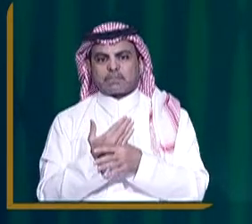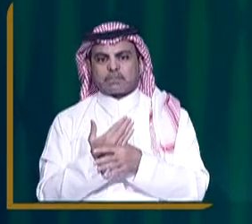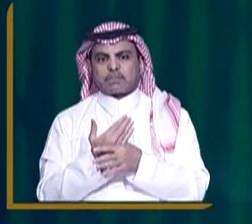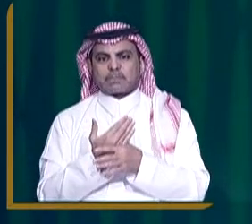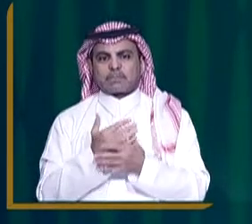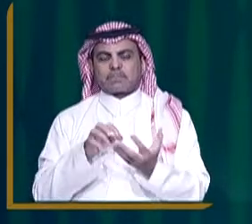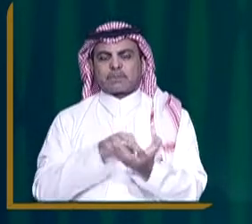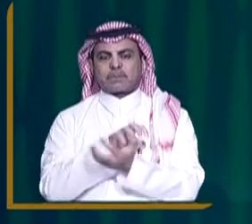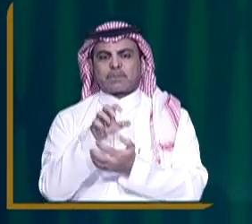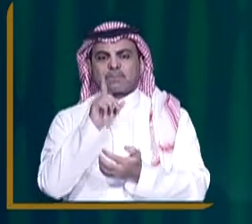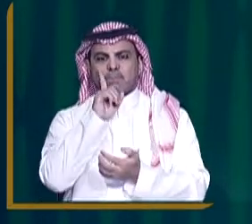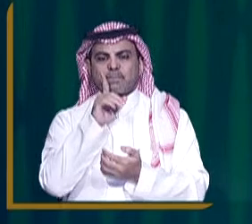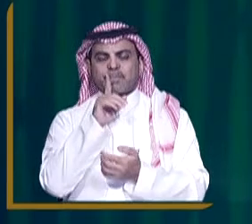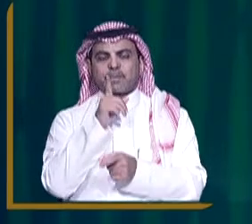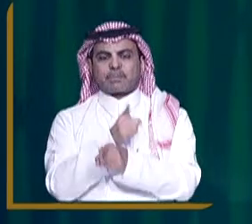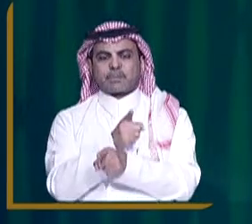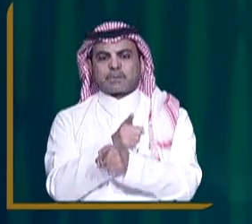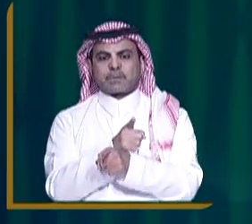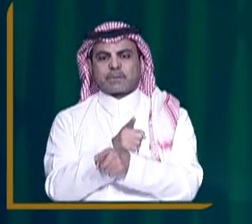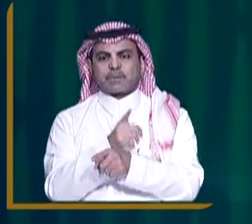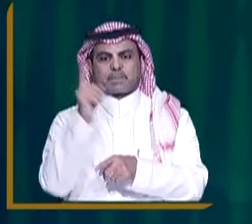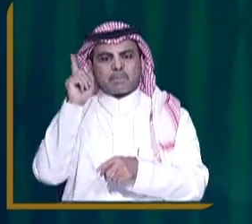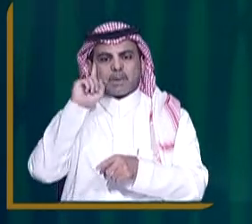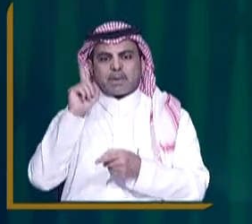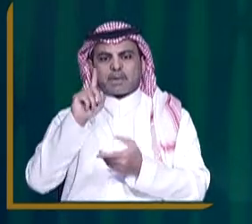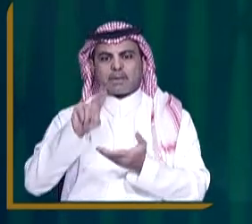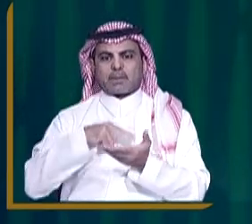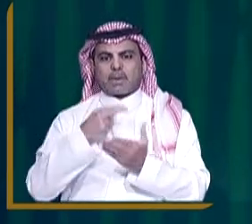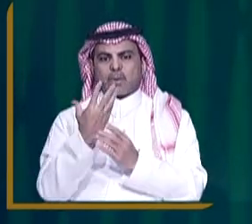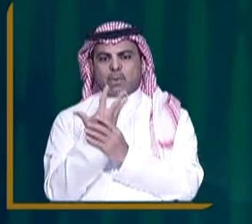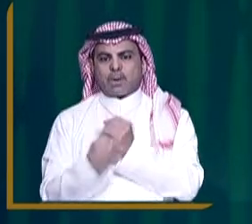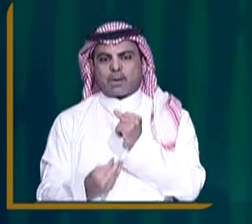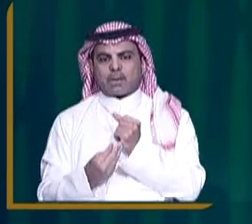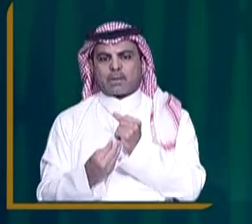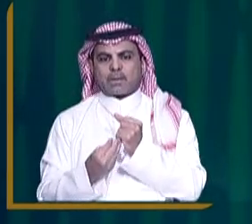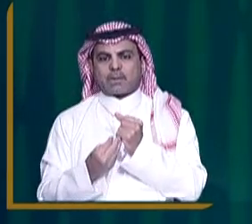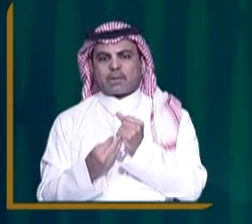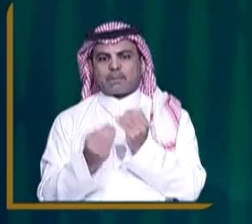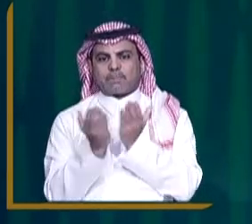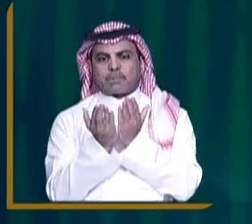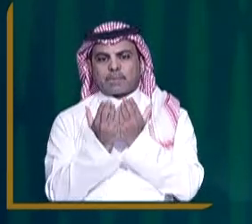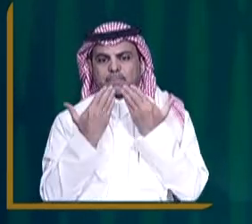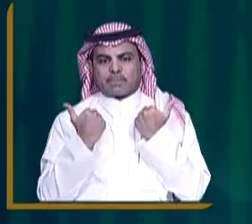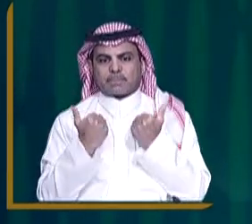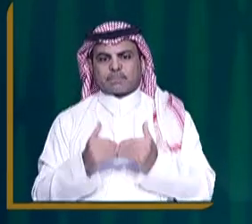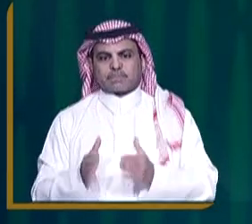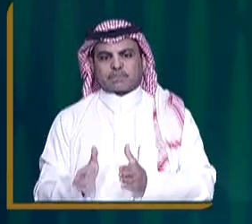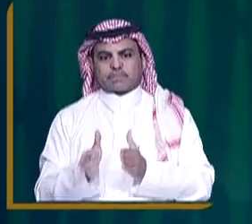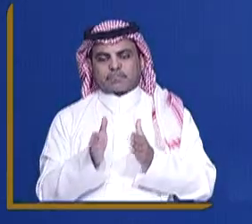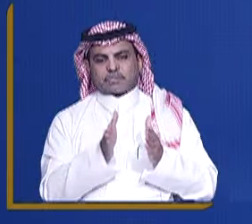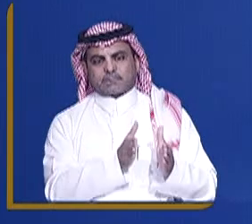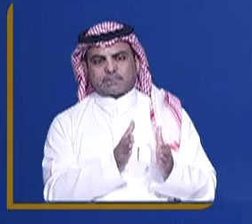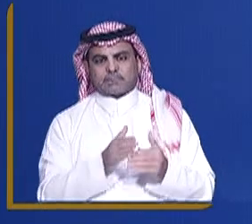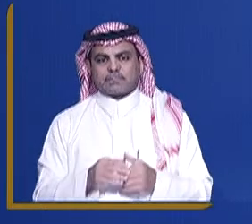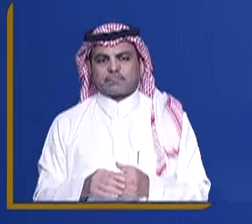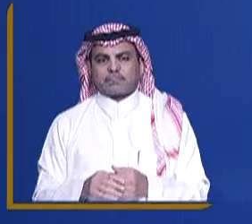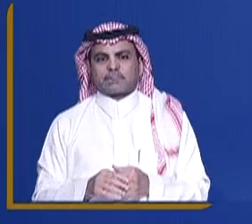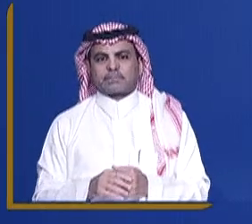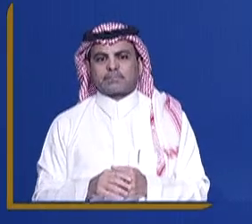الحادثة ولي الأمر لم تصله الرسالة بأن ولده لم يتواجد في المدرسة. طيب خلينا نبدأ